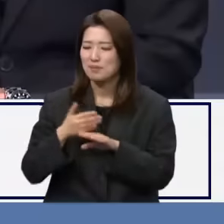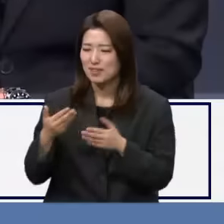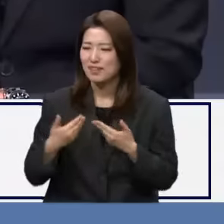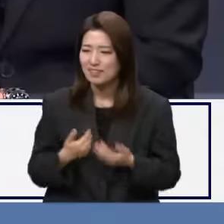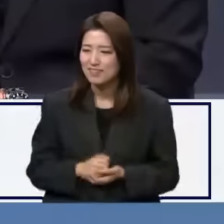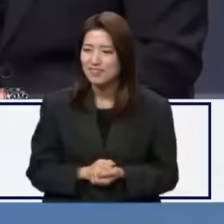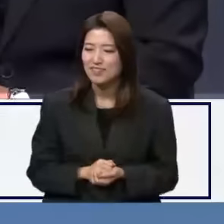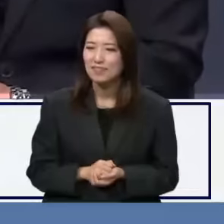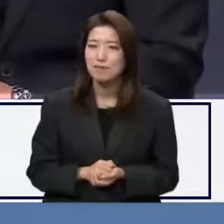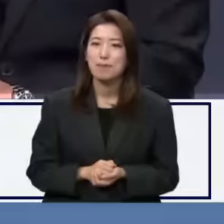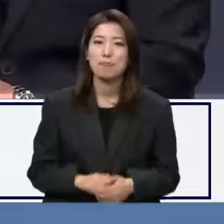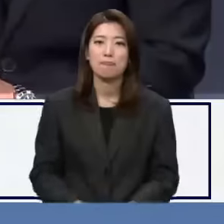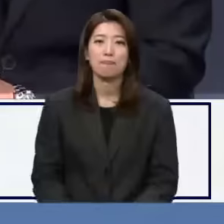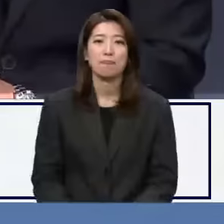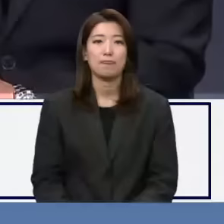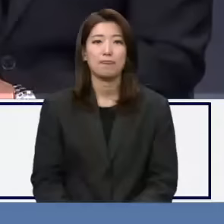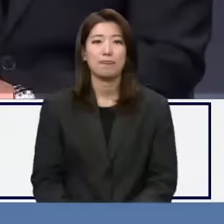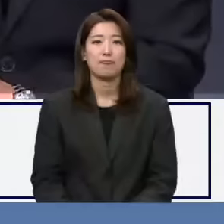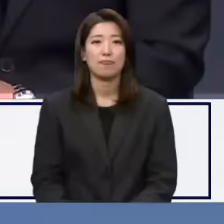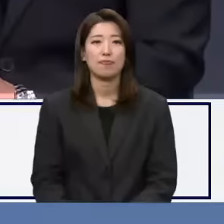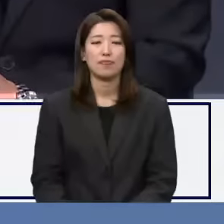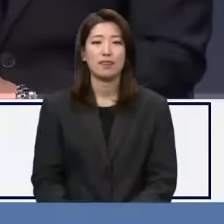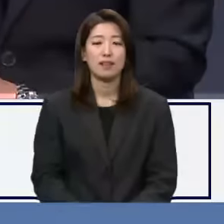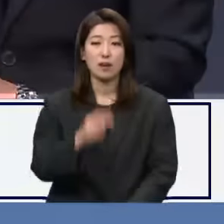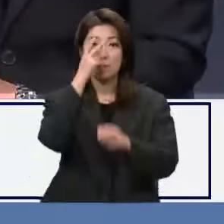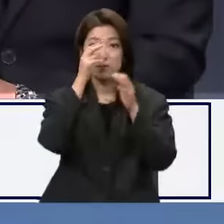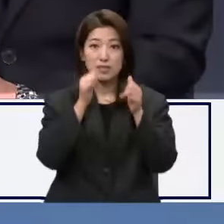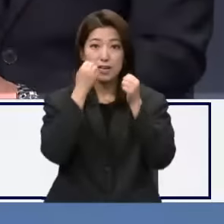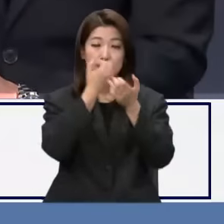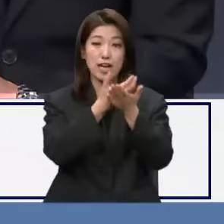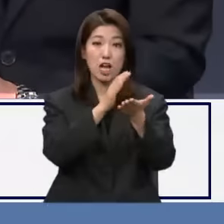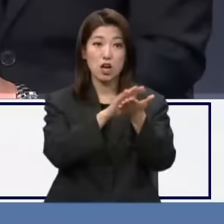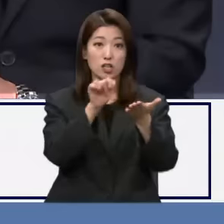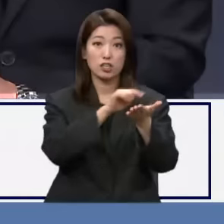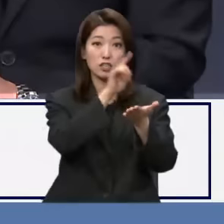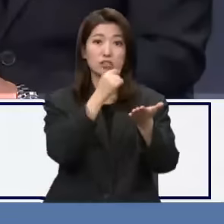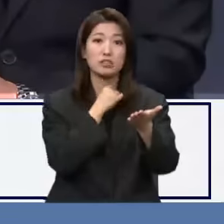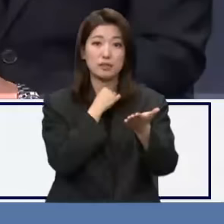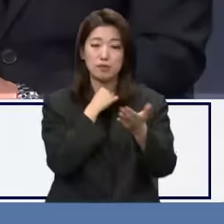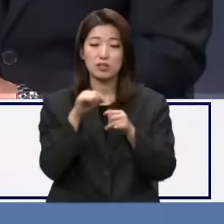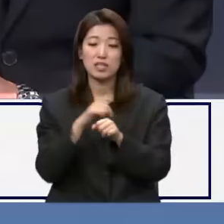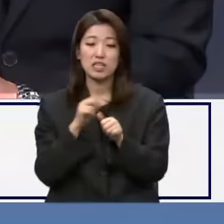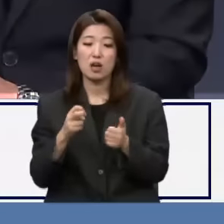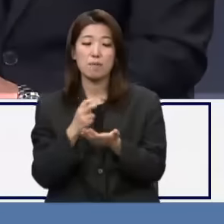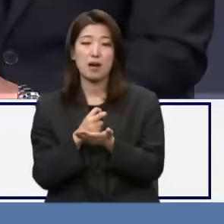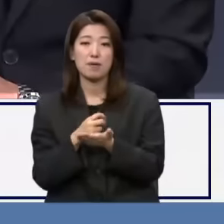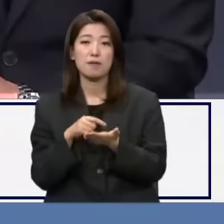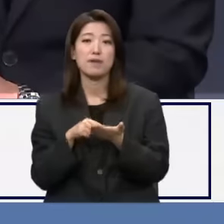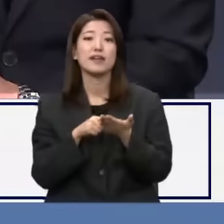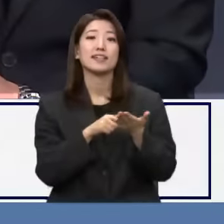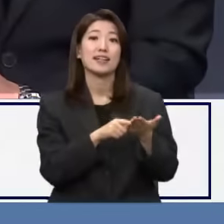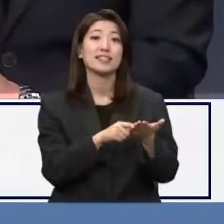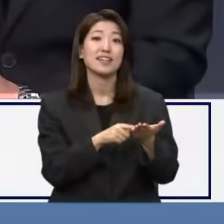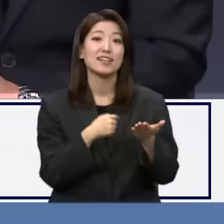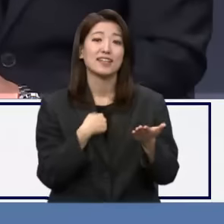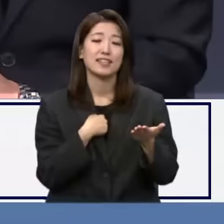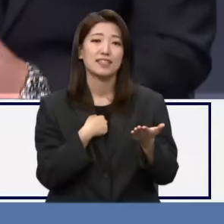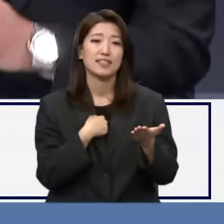검찰 개혁의 대표적인 거 중에 저희가 특검법을 발휘를 했지만 어 지금